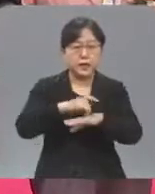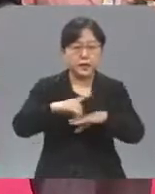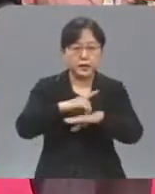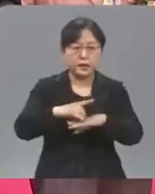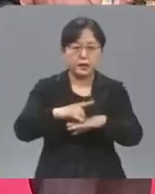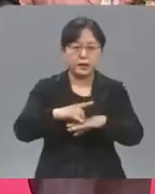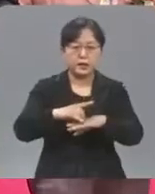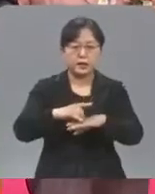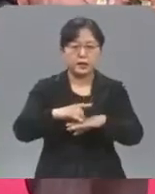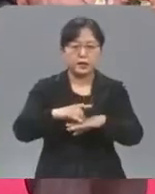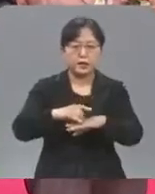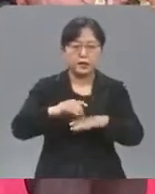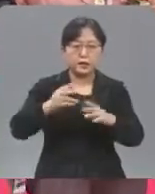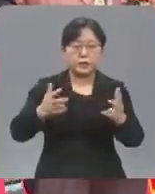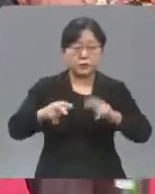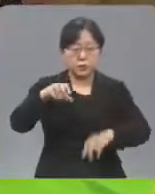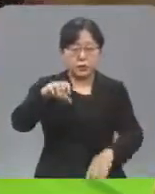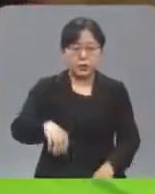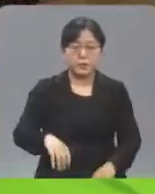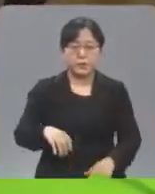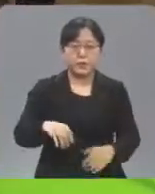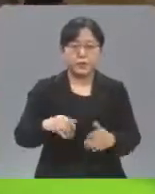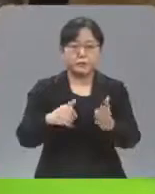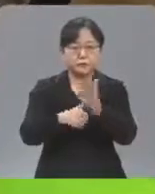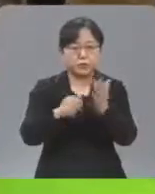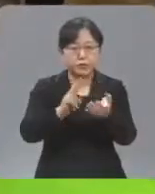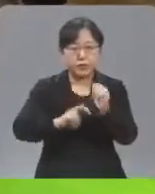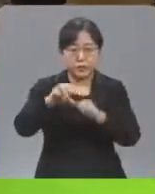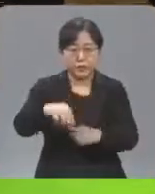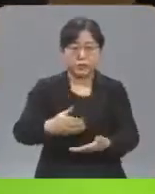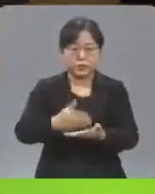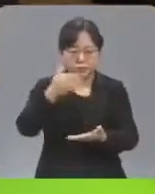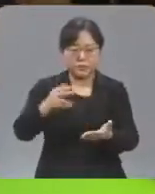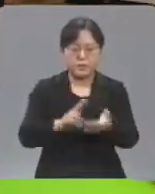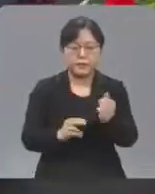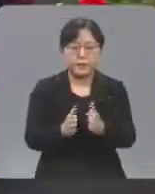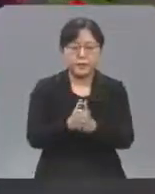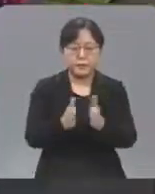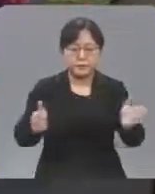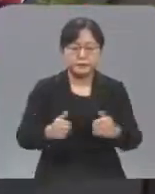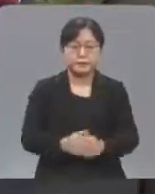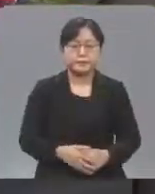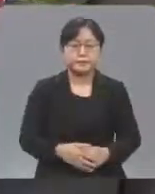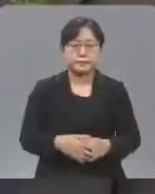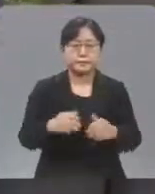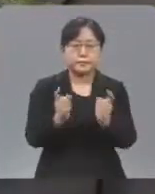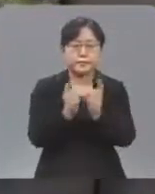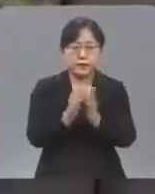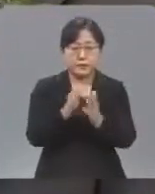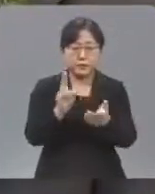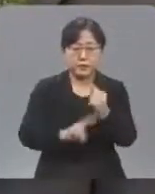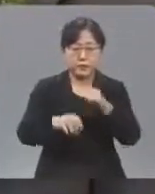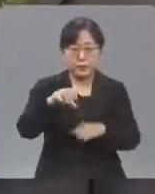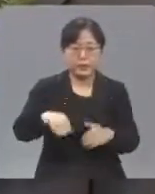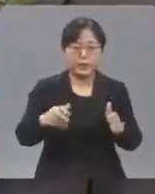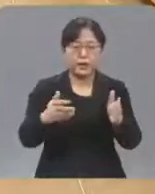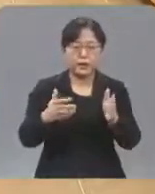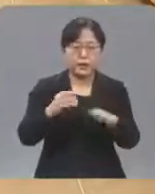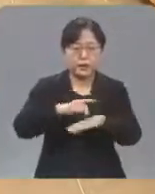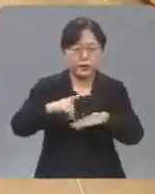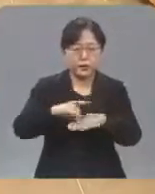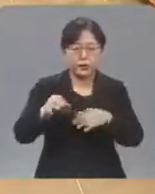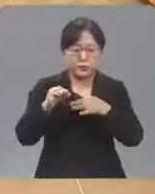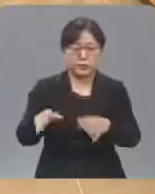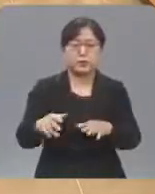구교리 해남 공원 앞에 로컬푸드 직매장을 정식 개장 하고 판매에 들어갔습니다 집 내장 운영은 해남군 에서 전액